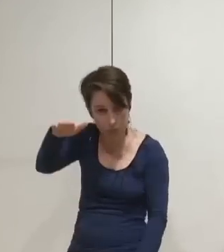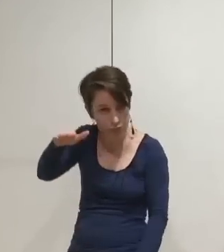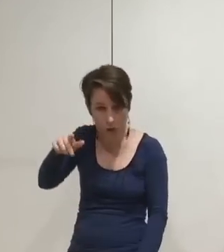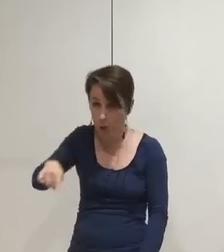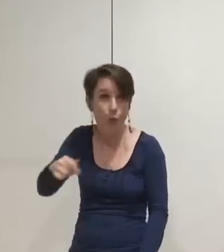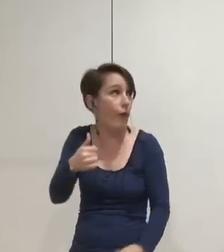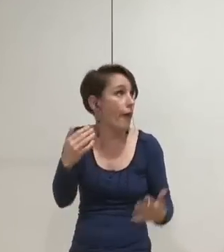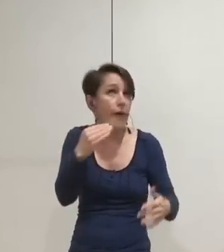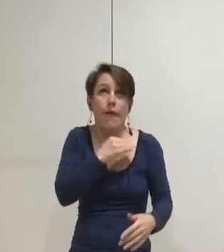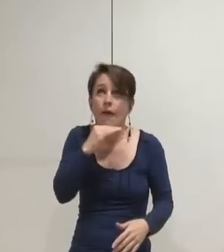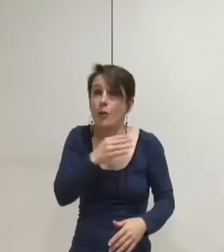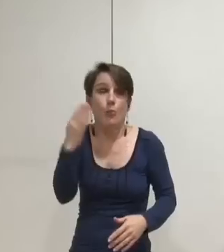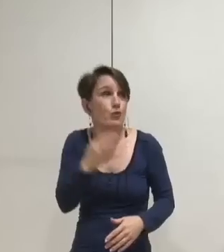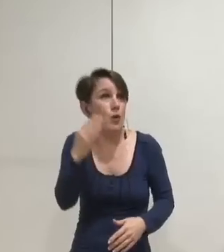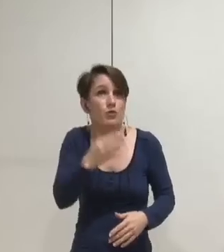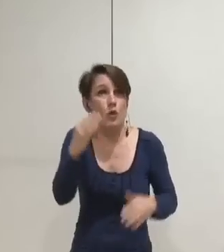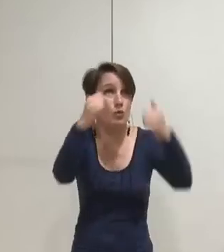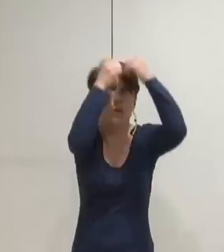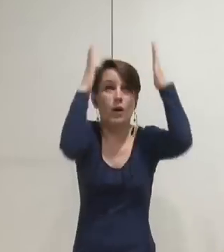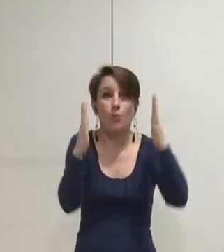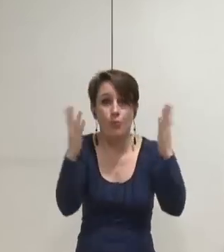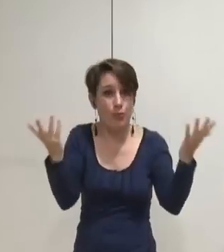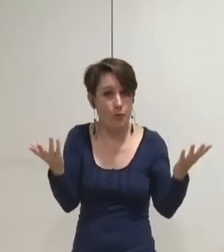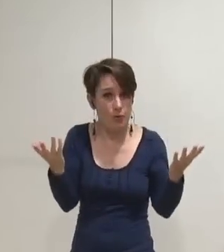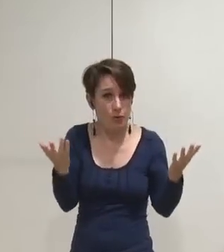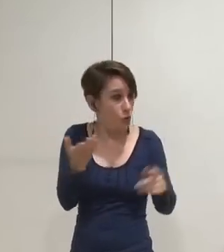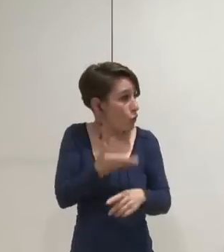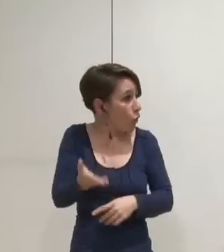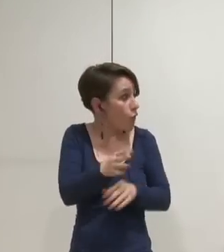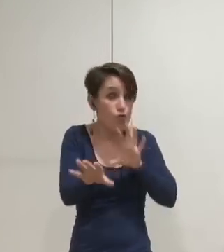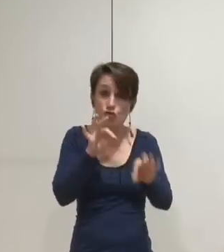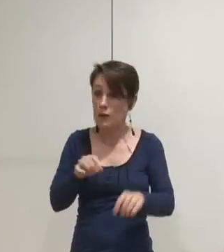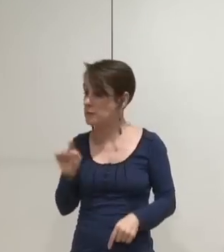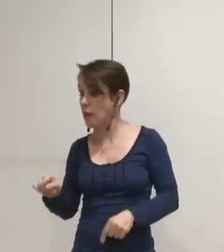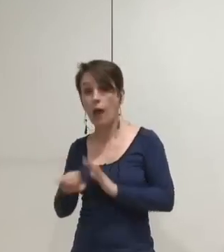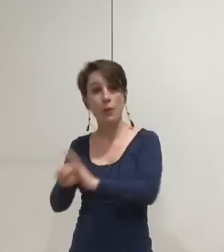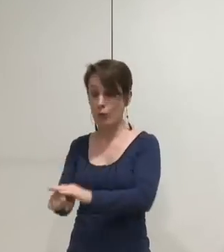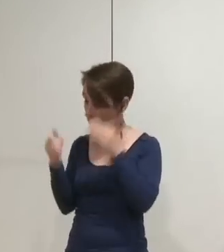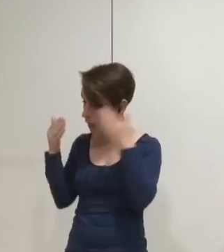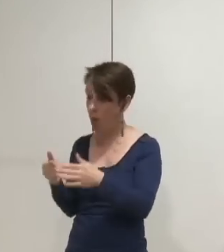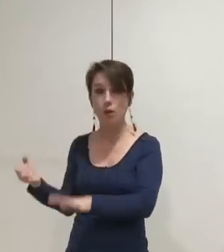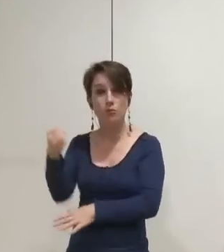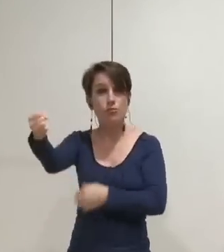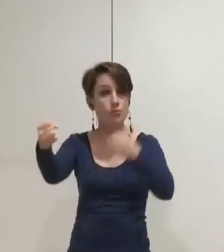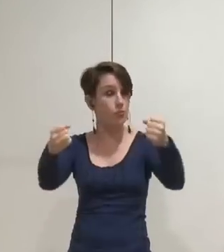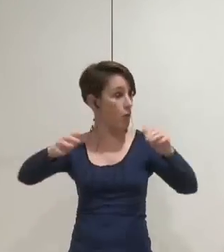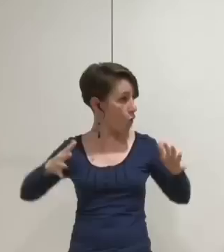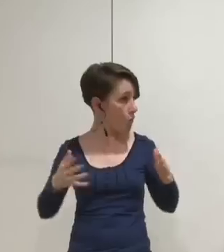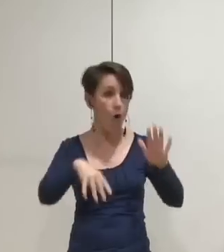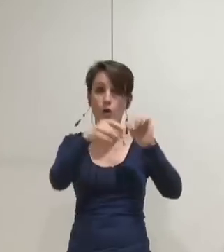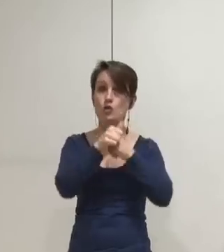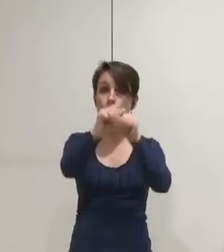les les problème nous leur donnonss un toit sur quel critère sur quel critère faites-vous sur quel critère